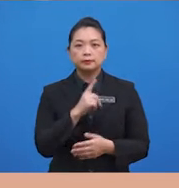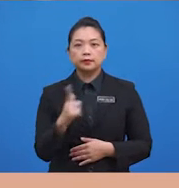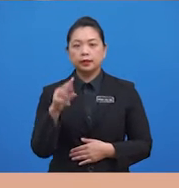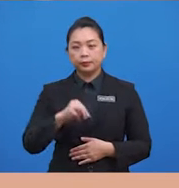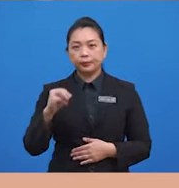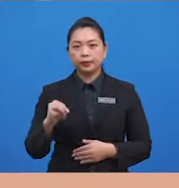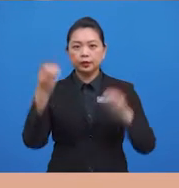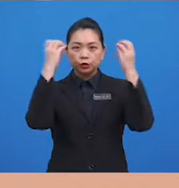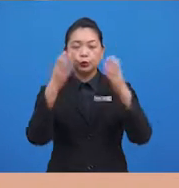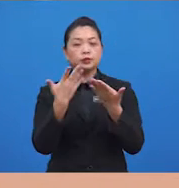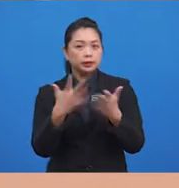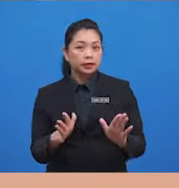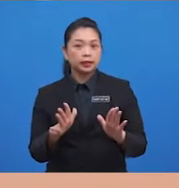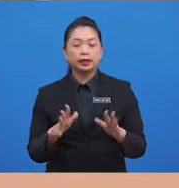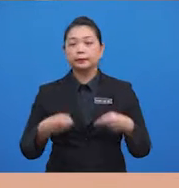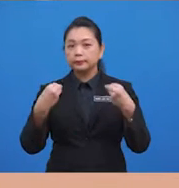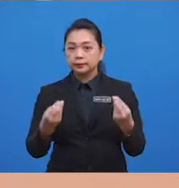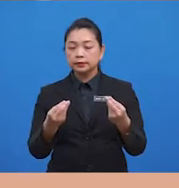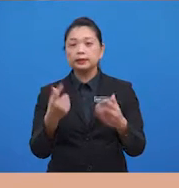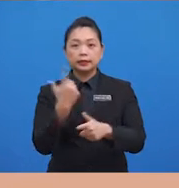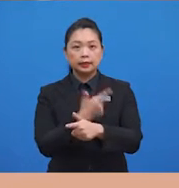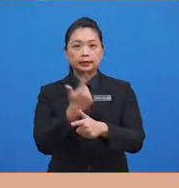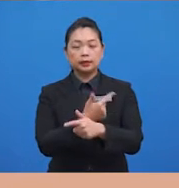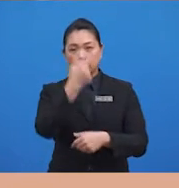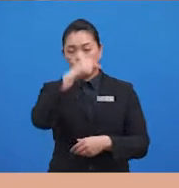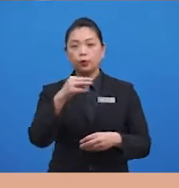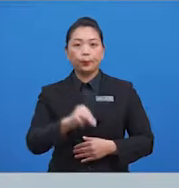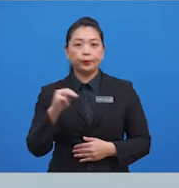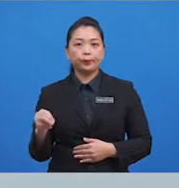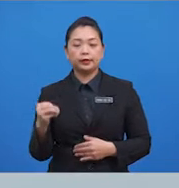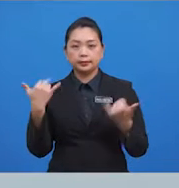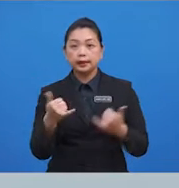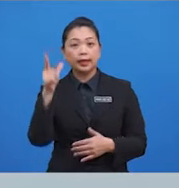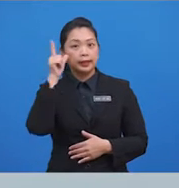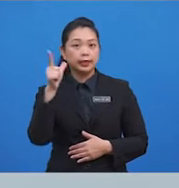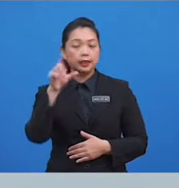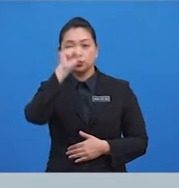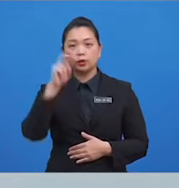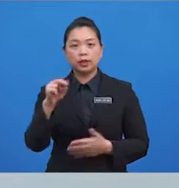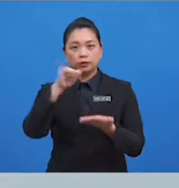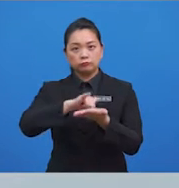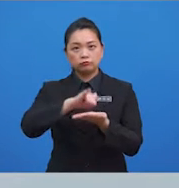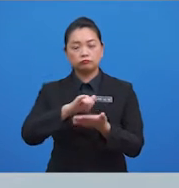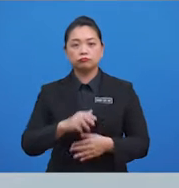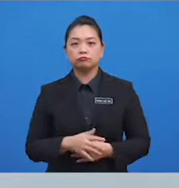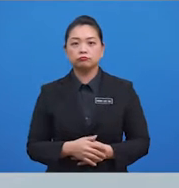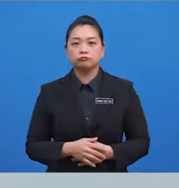Baiklah, murid-murid, cikgu telah sediakan latihan untuk murid-murid. Mari kita lihat soalan